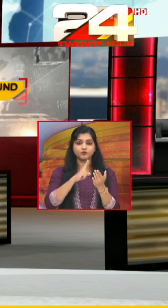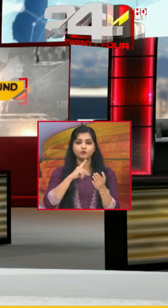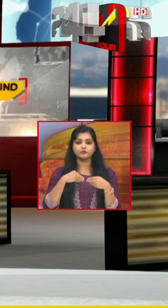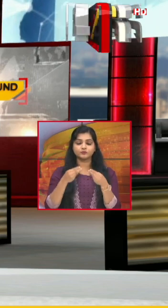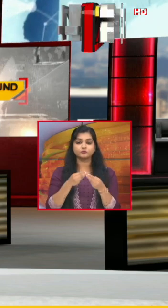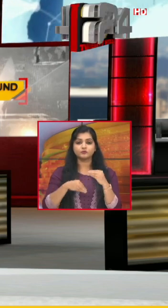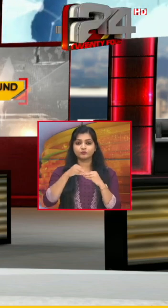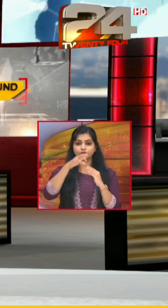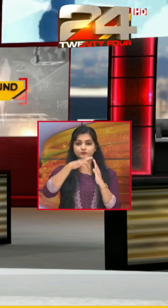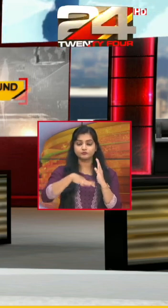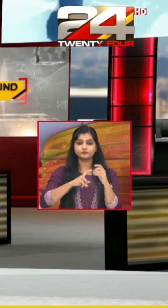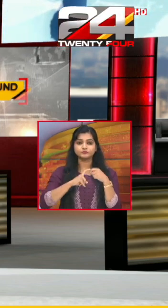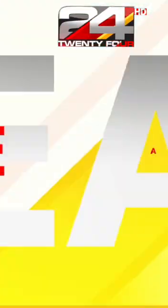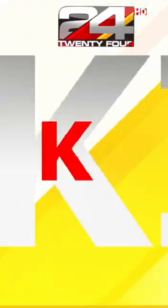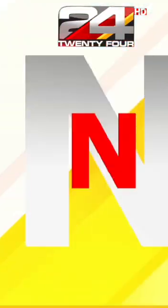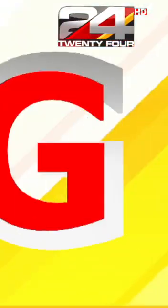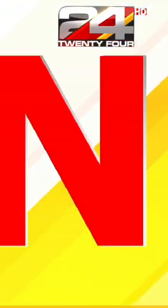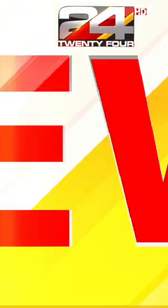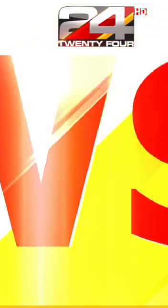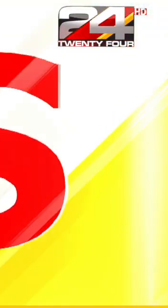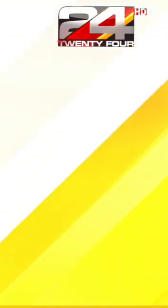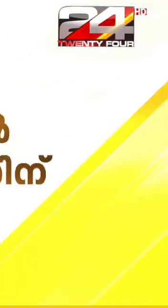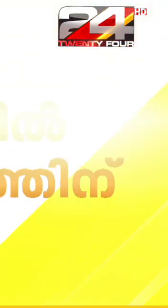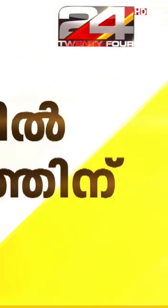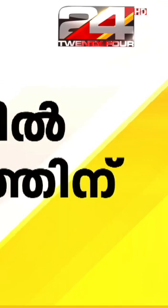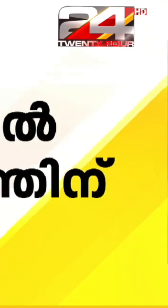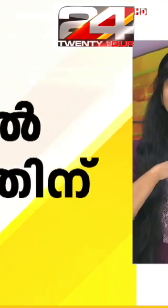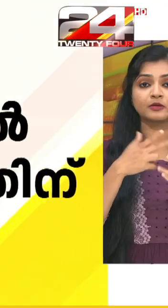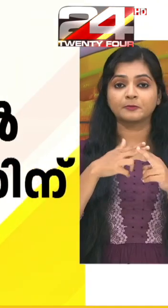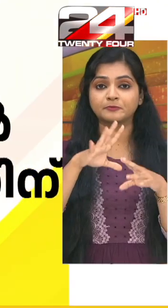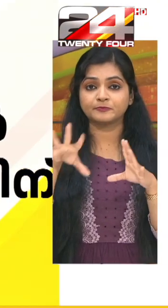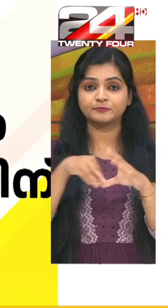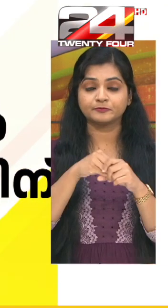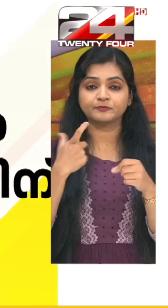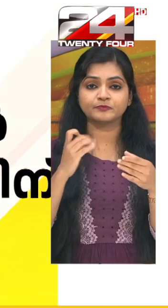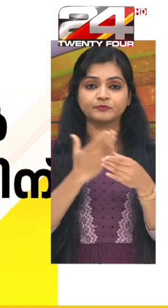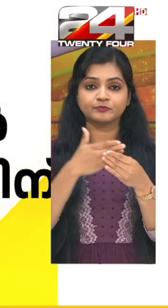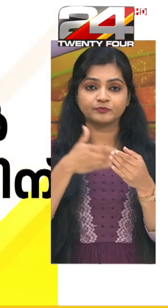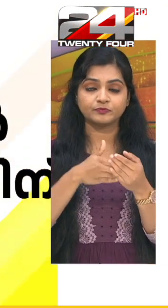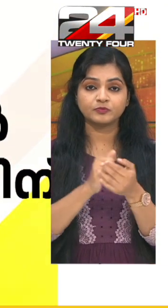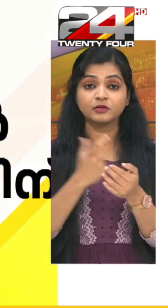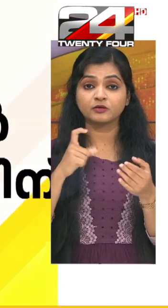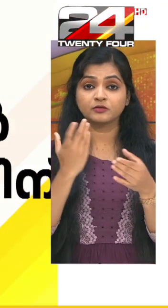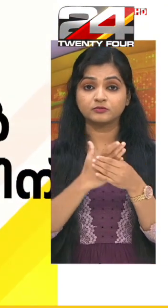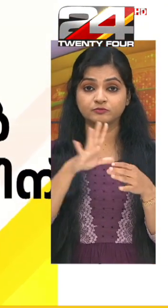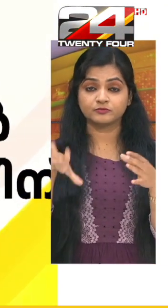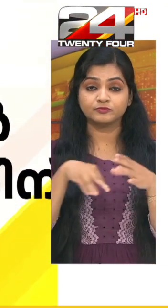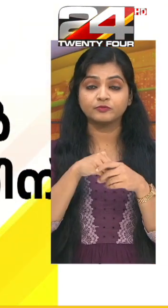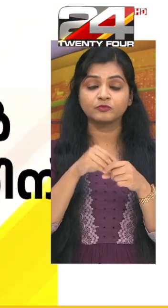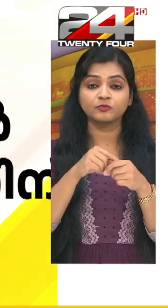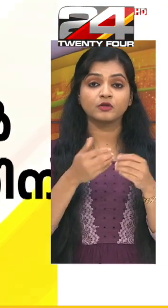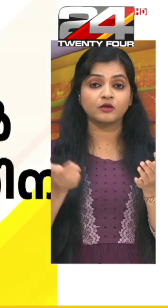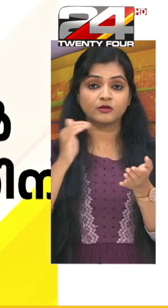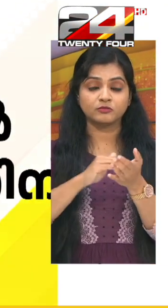ആർ രാധാകൃഷ്ണൻ ചേരുന്നുണ്ട്. രാധാകൃഷ്ണൻ, ലഷ്കർ ഇ തൊയ്ബ ഉൾപ്പെട്ടുവെന്ന് കരുതുന്ന കേസാണിത്. ഈ കേസുമായി ബന്ധപ്പെട്ടിപ്പോൾ